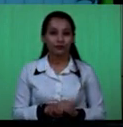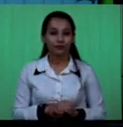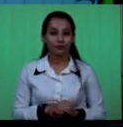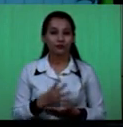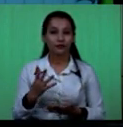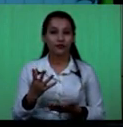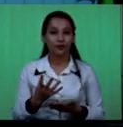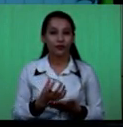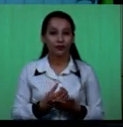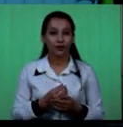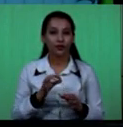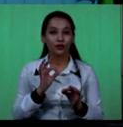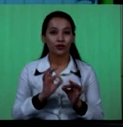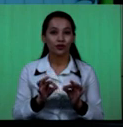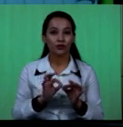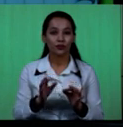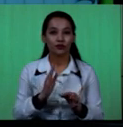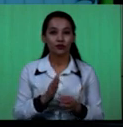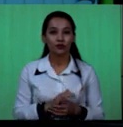Topgan bo'lsangiz, tekshirib ko'ramiz.